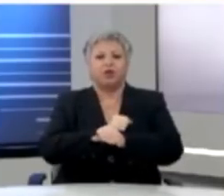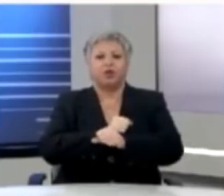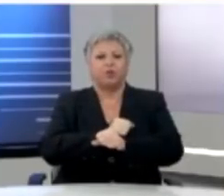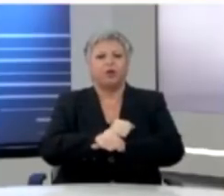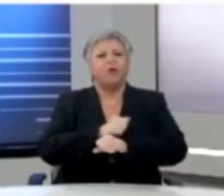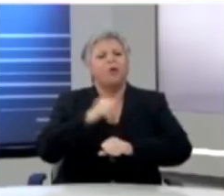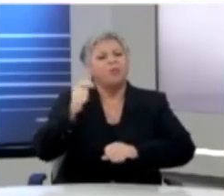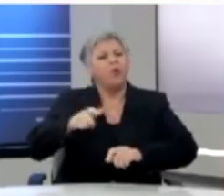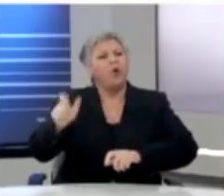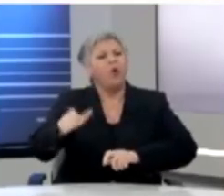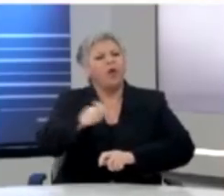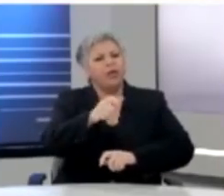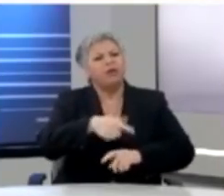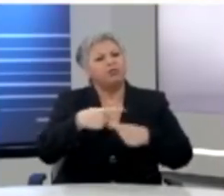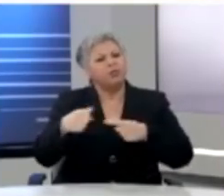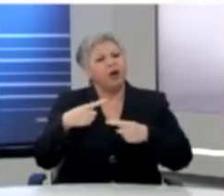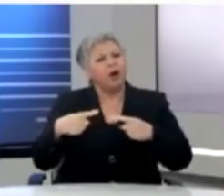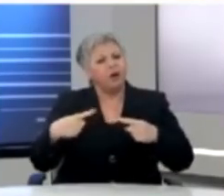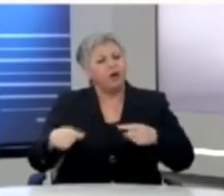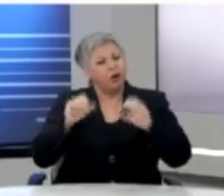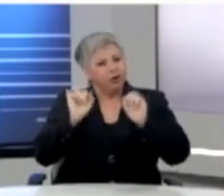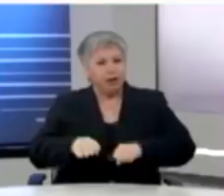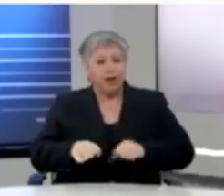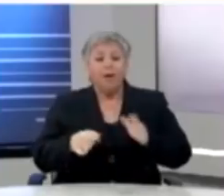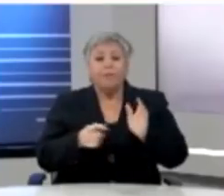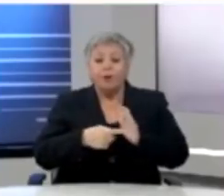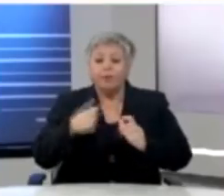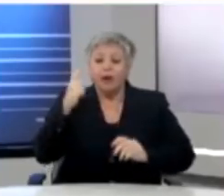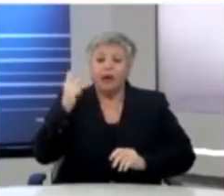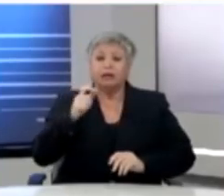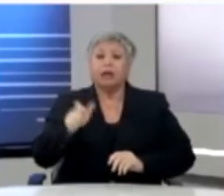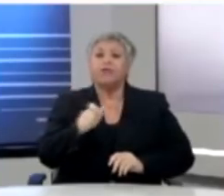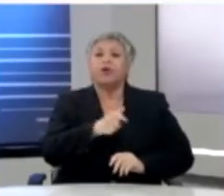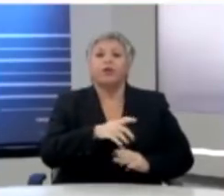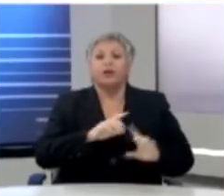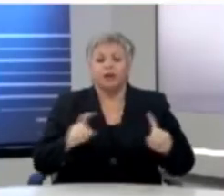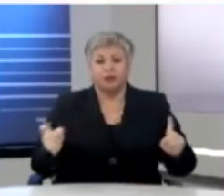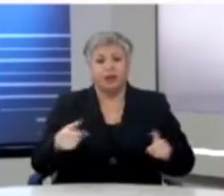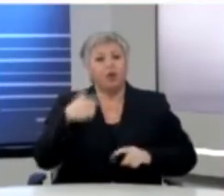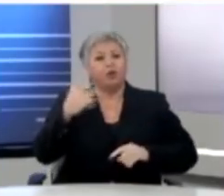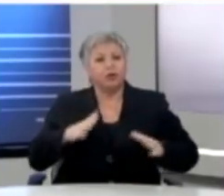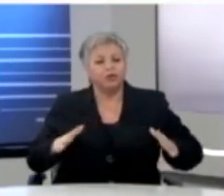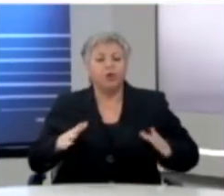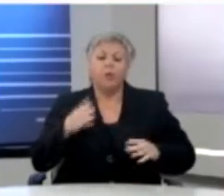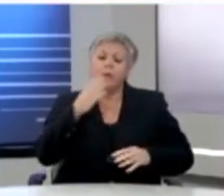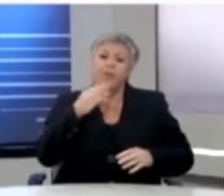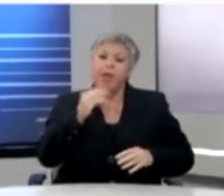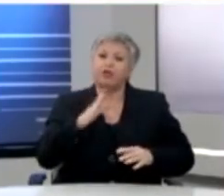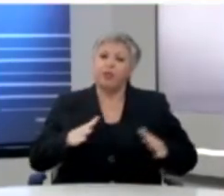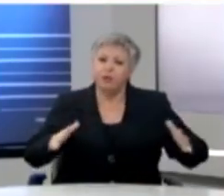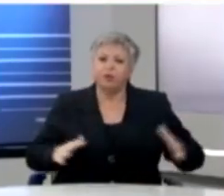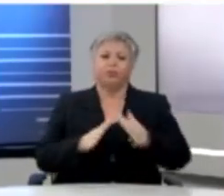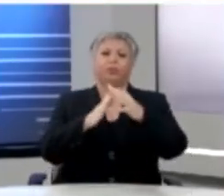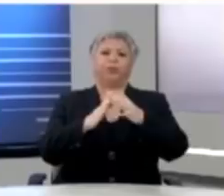Θεό πιστεύουν, ότι πρόκειται για μάχη για την ύπαρξη των συνδικάτων ως όργανα πάλης των